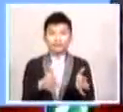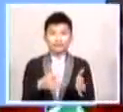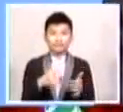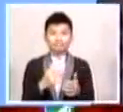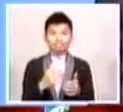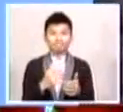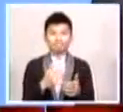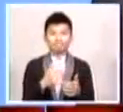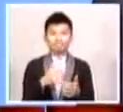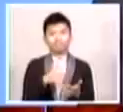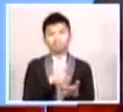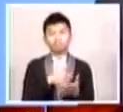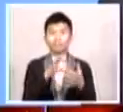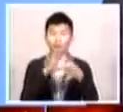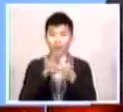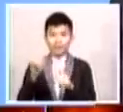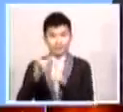支持上有力。